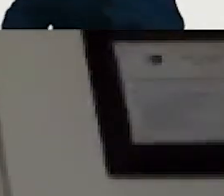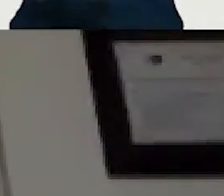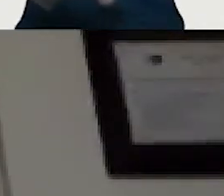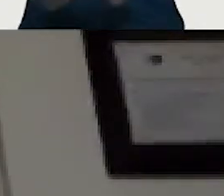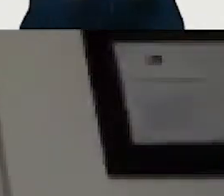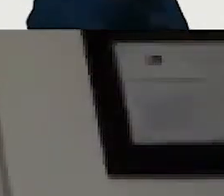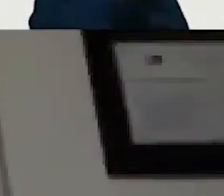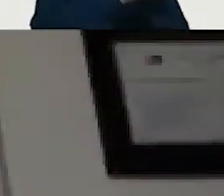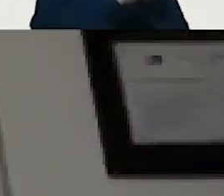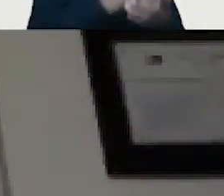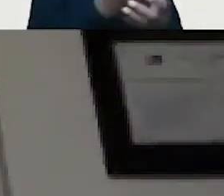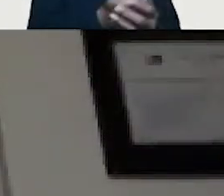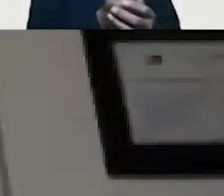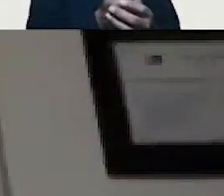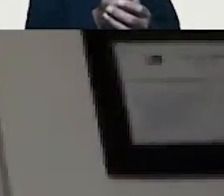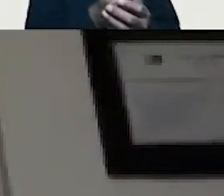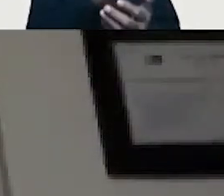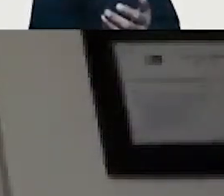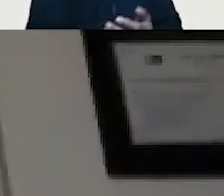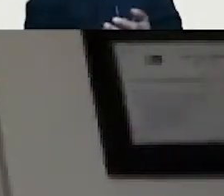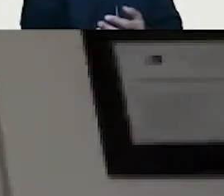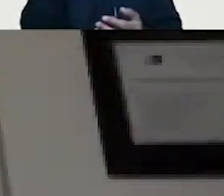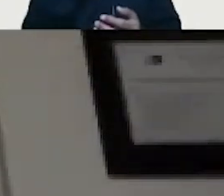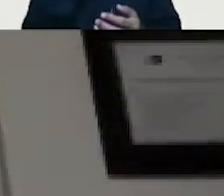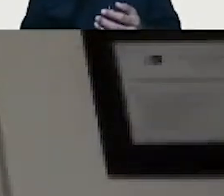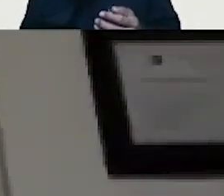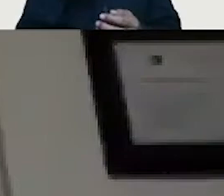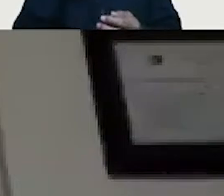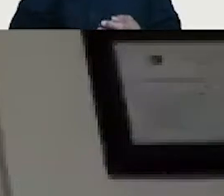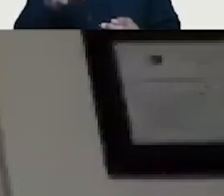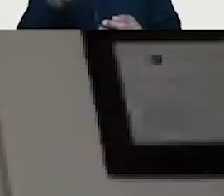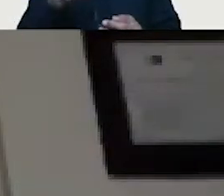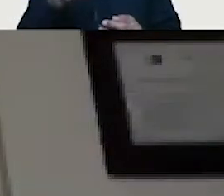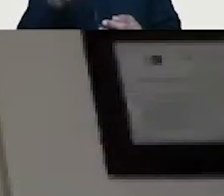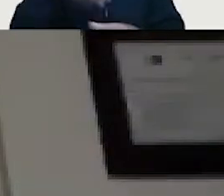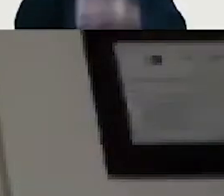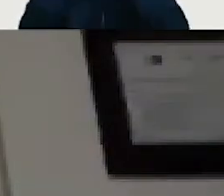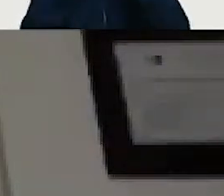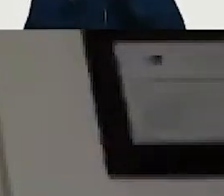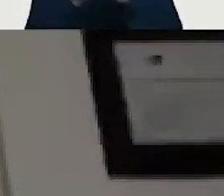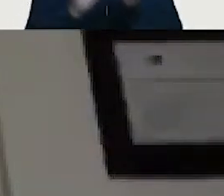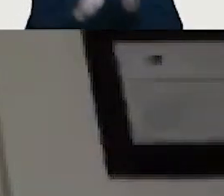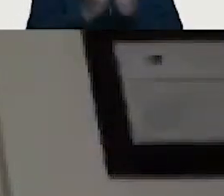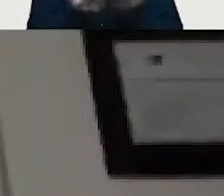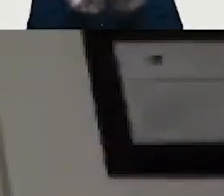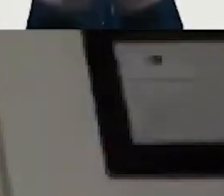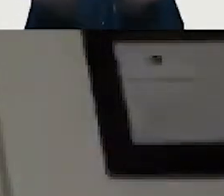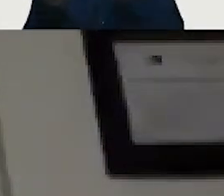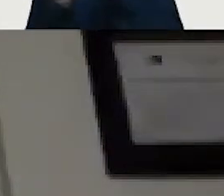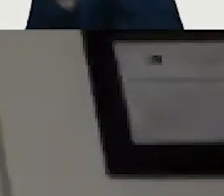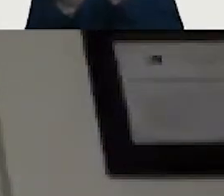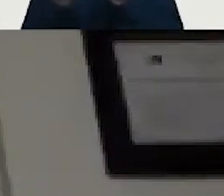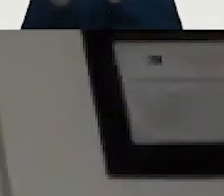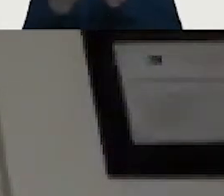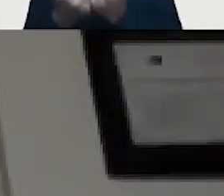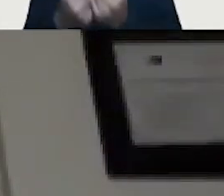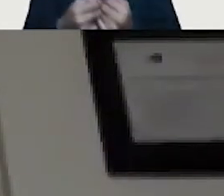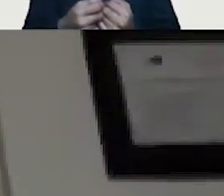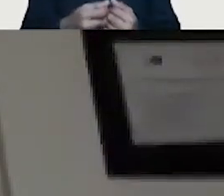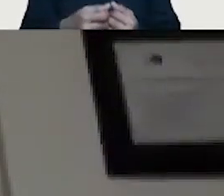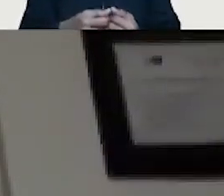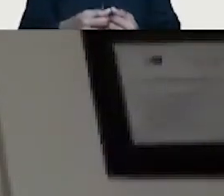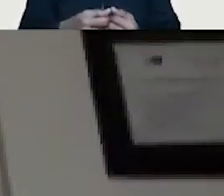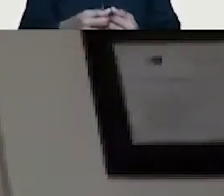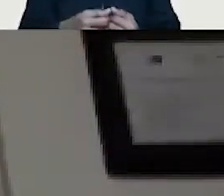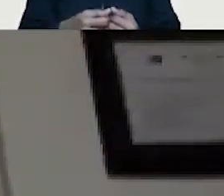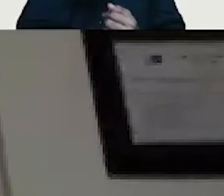yang saudara tahu sangat memerlukan untuk belajar Alkitab Alkitab lebih dalam hamba tuhan pendeta jefman